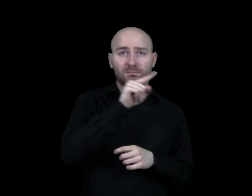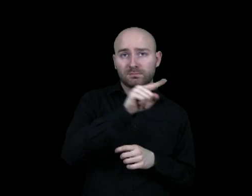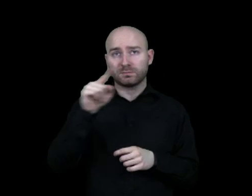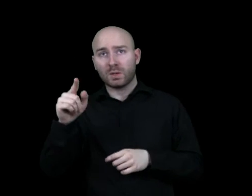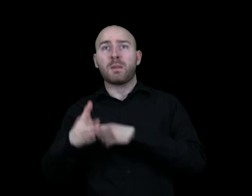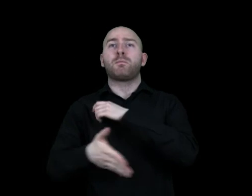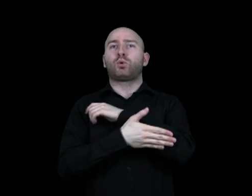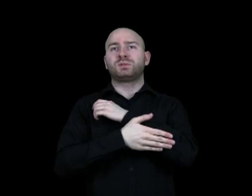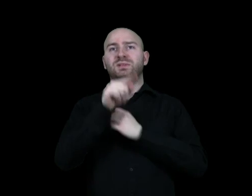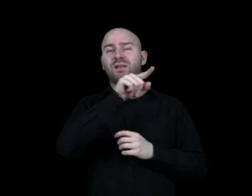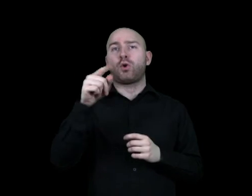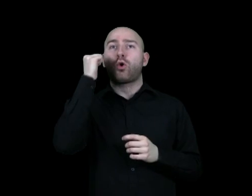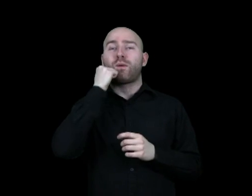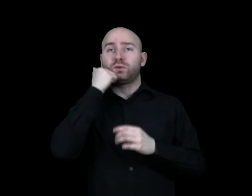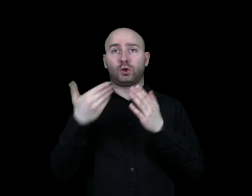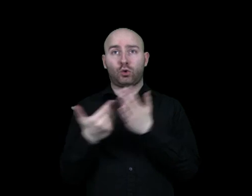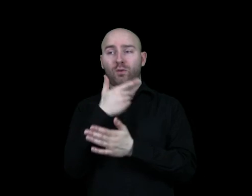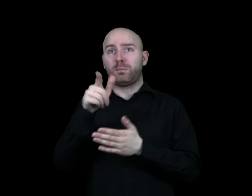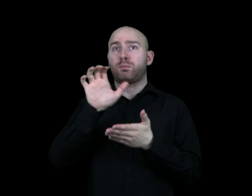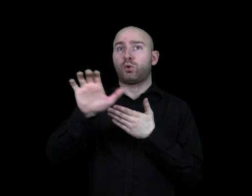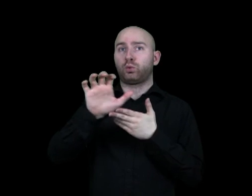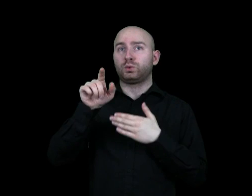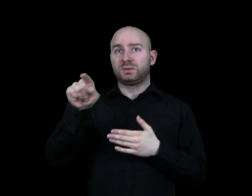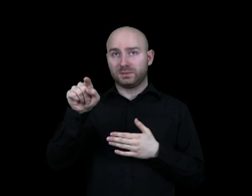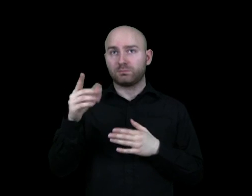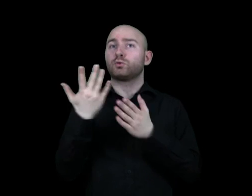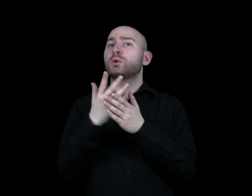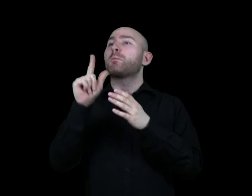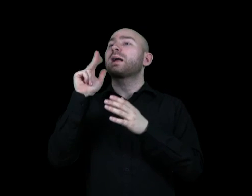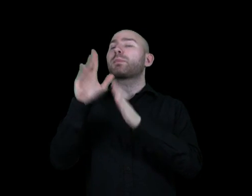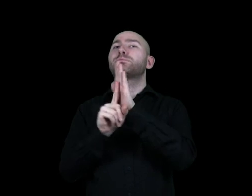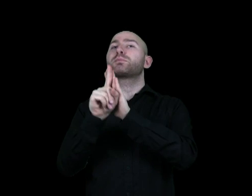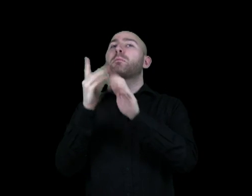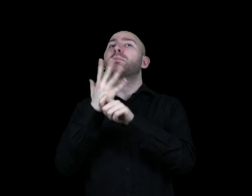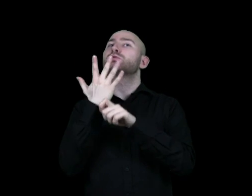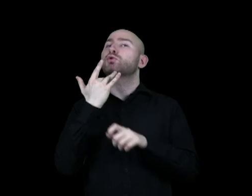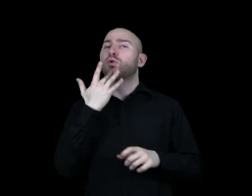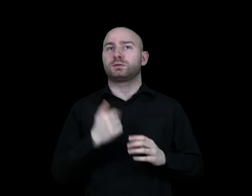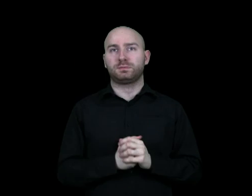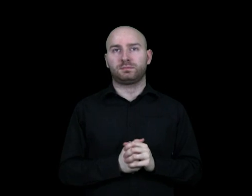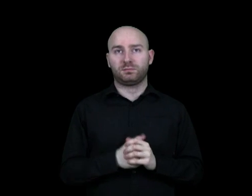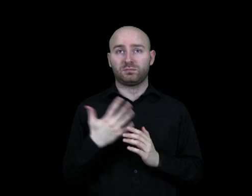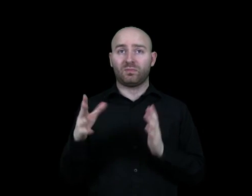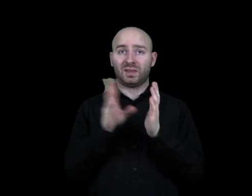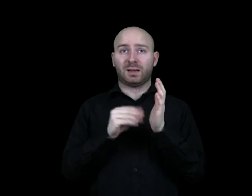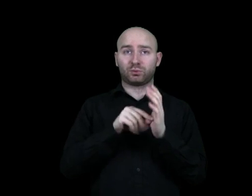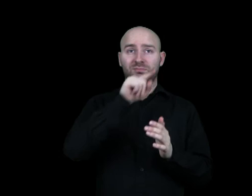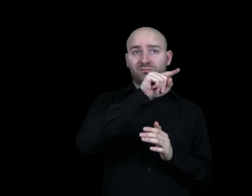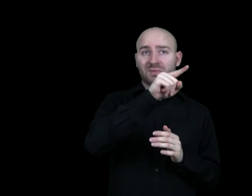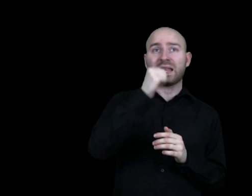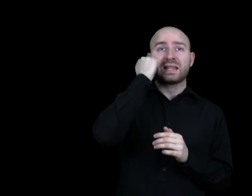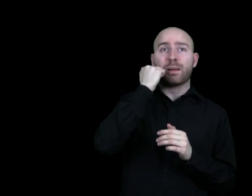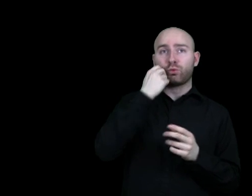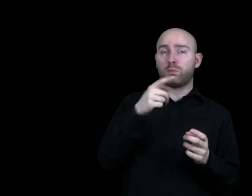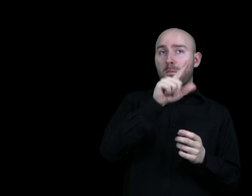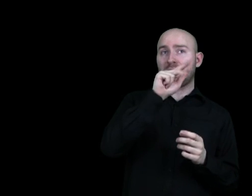groszy, to wskutek wytworzenia tego owocu PKB wzrósł o 50 groszy. A wskutek wytworzenia tego jabłka,